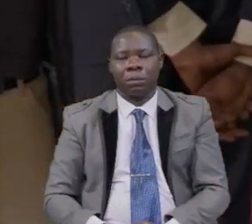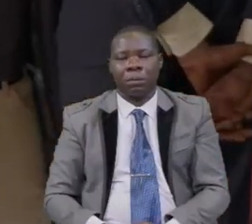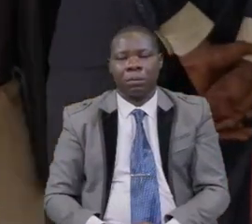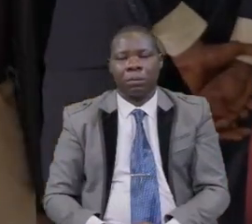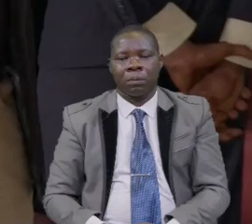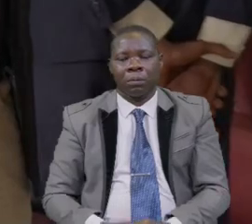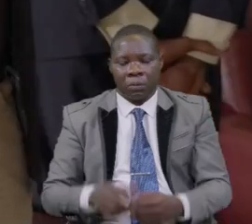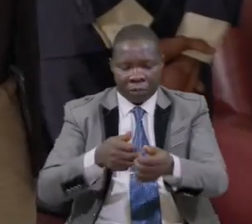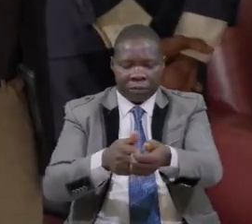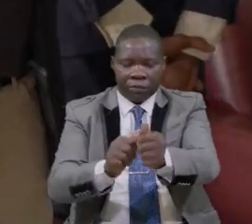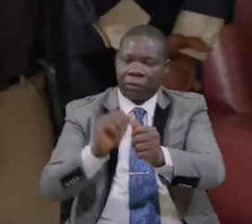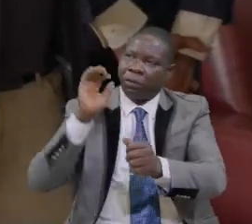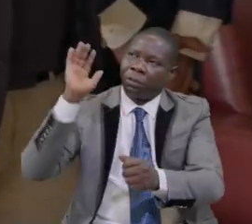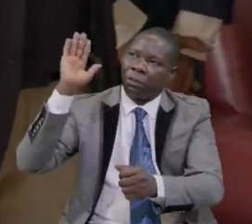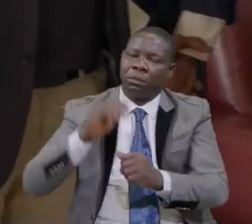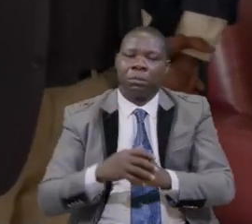Suis-le.